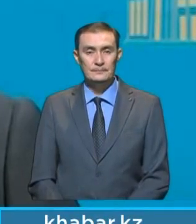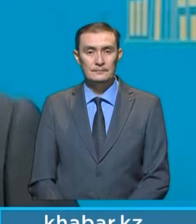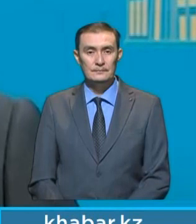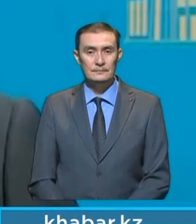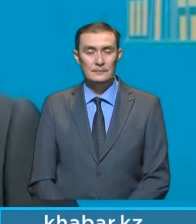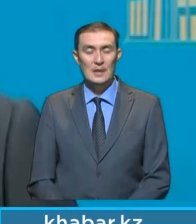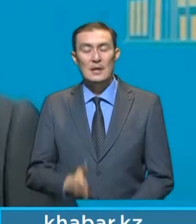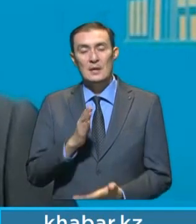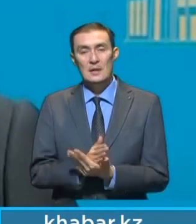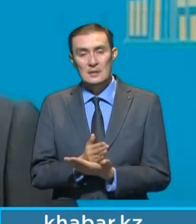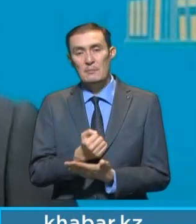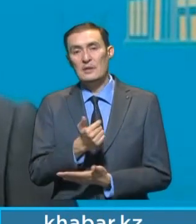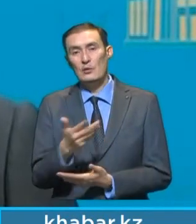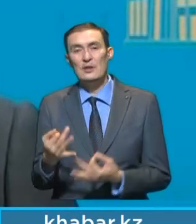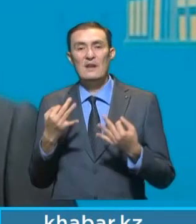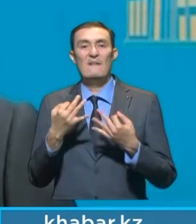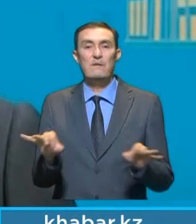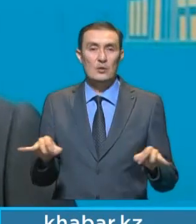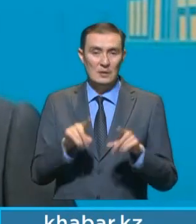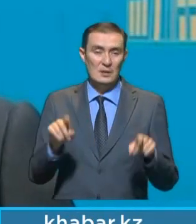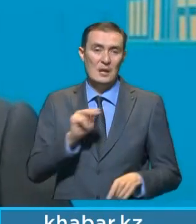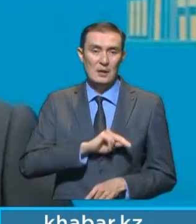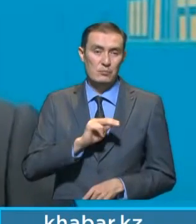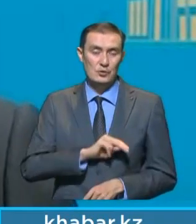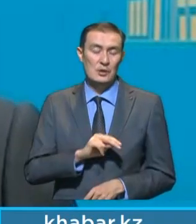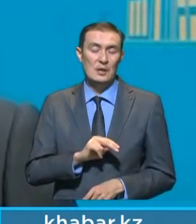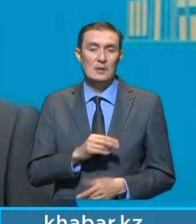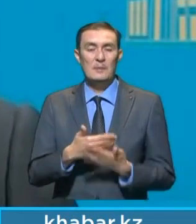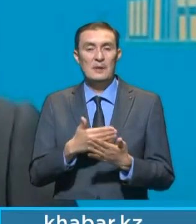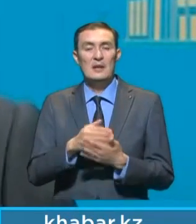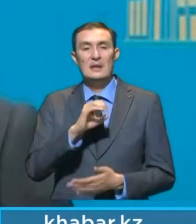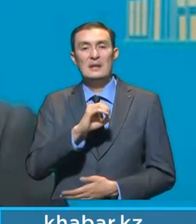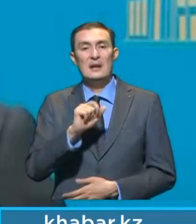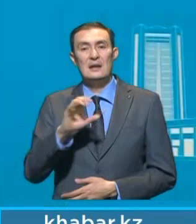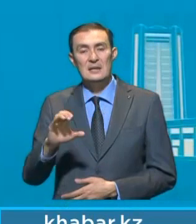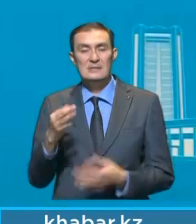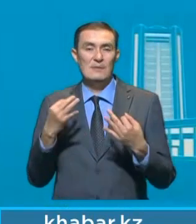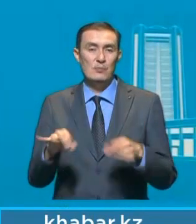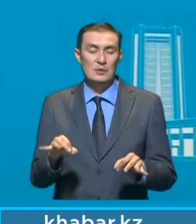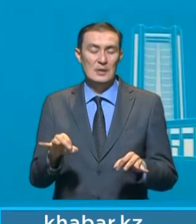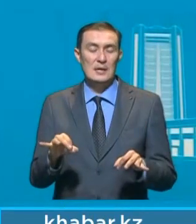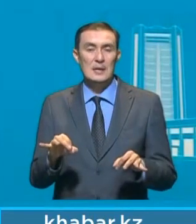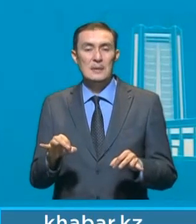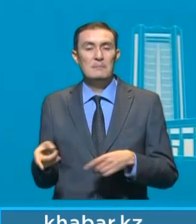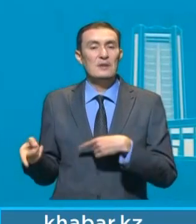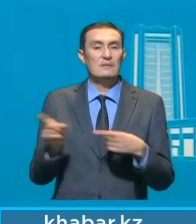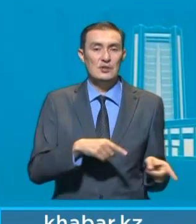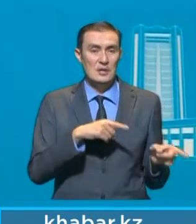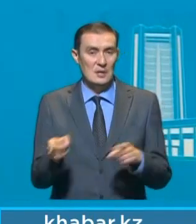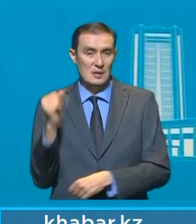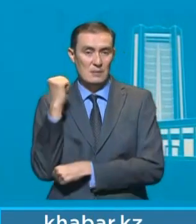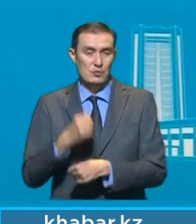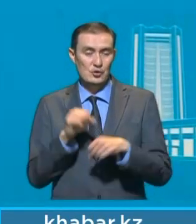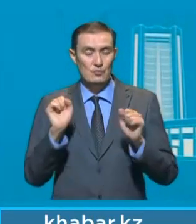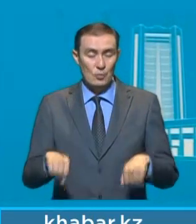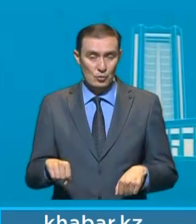Есть же определенные там квоты на иностранную рабочую силу, но в рамках ЕАЭС там свободное передвижение кадров. Но с другой